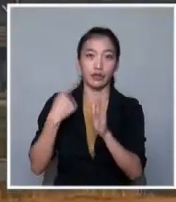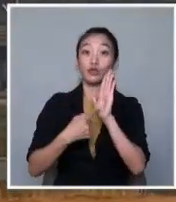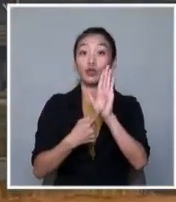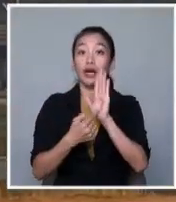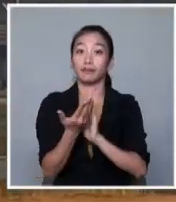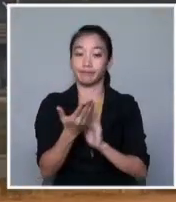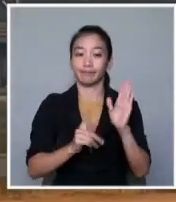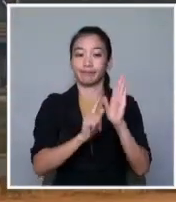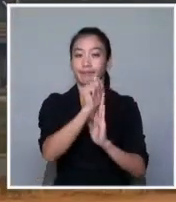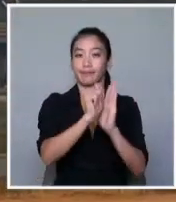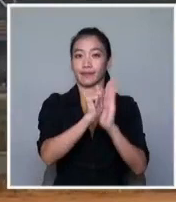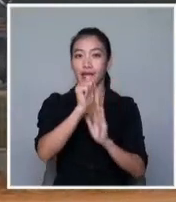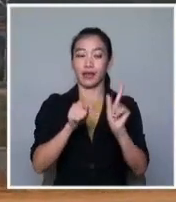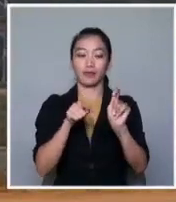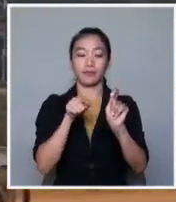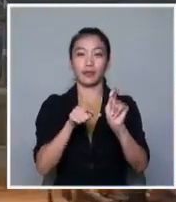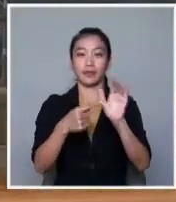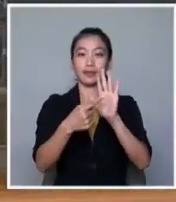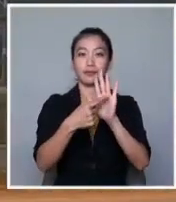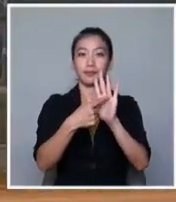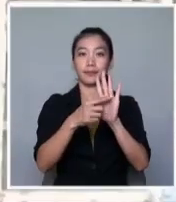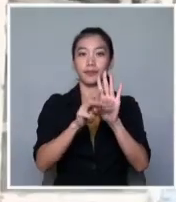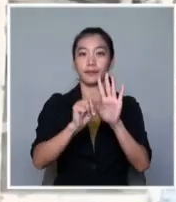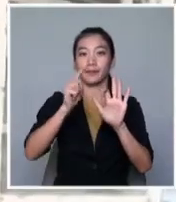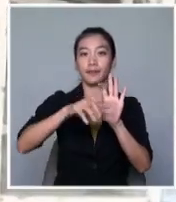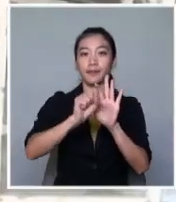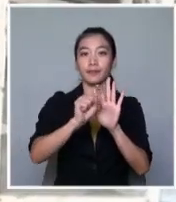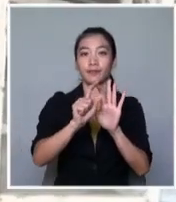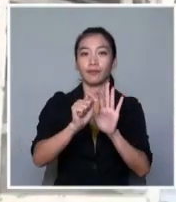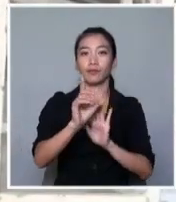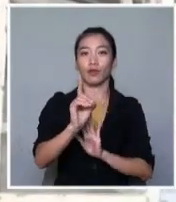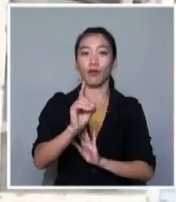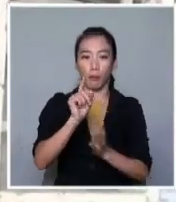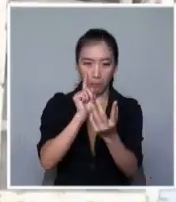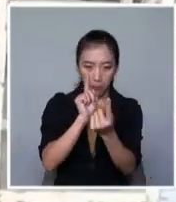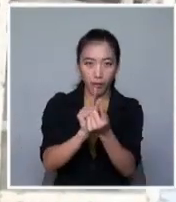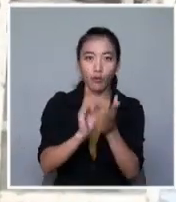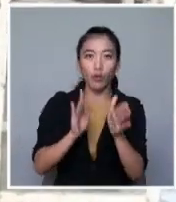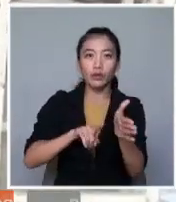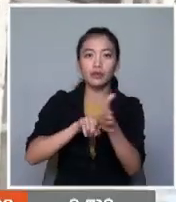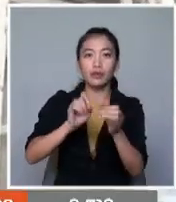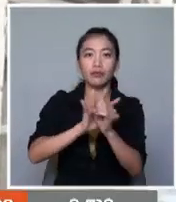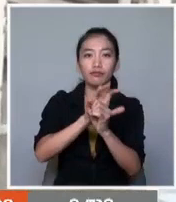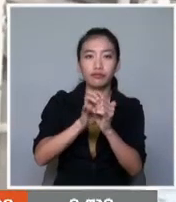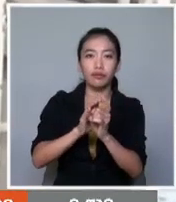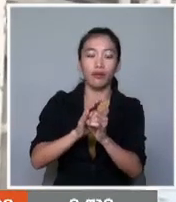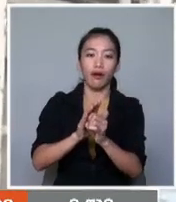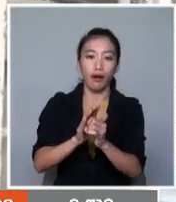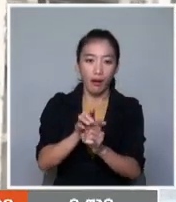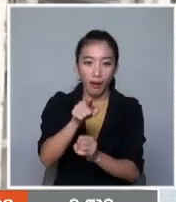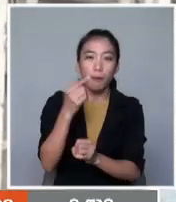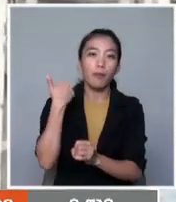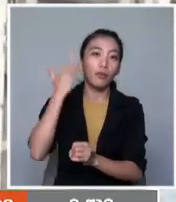จังหวัดตากในประเทศเพิ่มแม่สอดกันก่อนนะคะที่บอกว่าหลังจากพบผู้ติดเชื้อง 19เป็นชายวัย70ปีเนี่ย